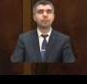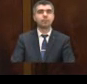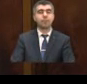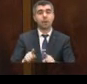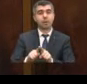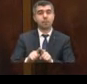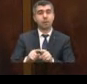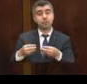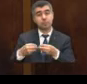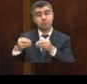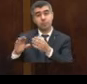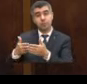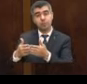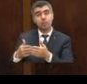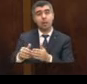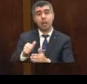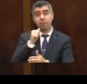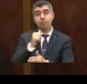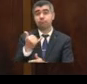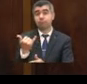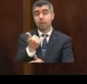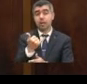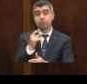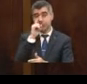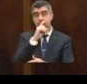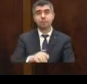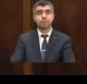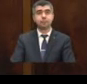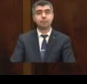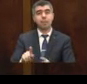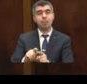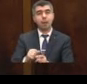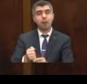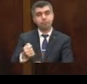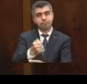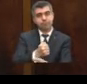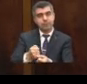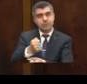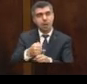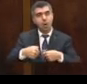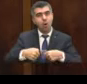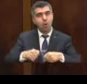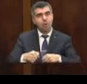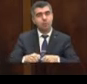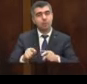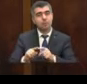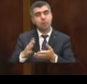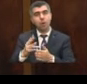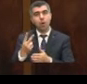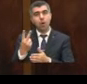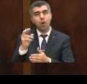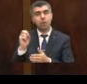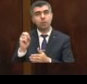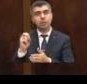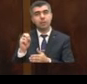الماء في ظل الندرة. ولكن فيما يتعلق بالحبوب هناك مشكل، بحيث أننا نستورد من 20 إلى 60 مليون